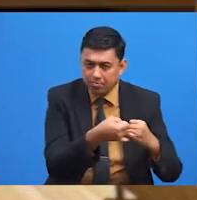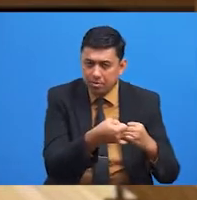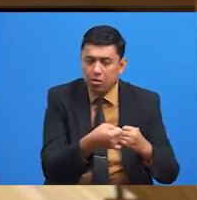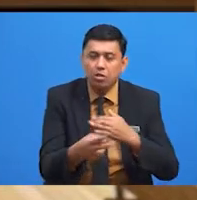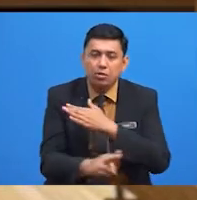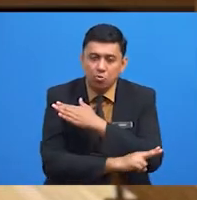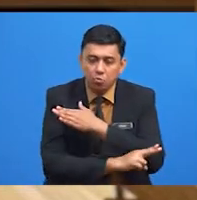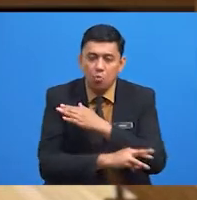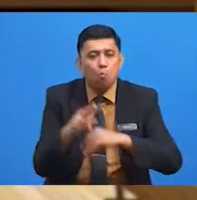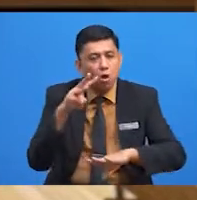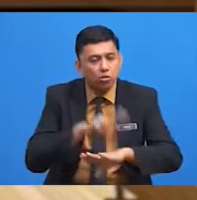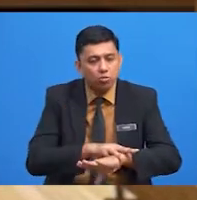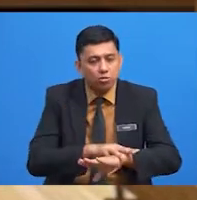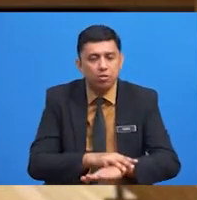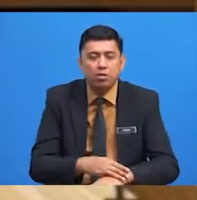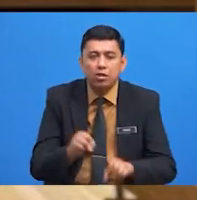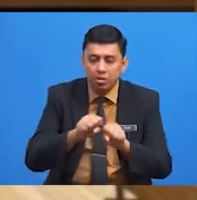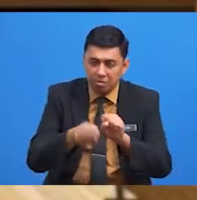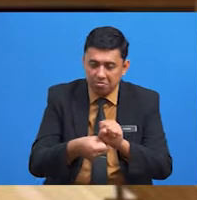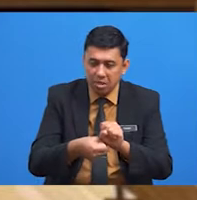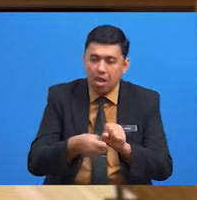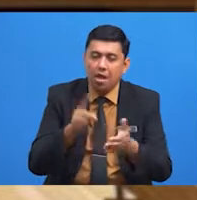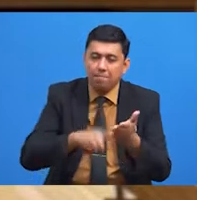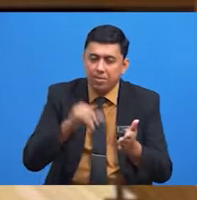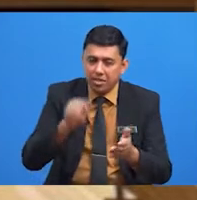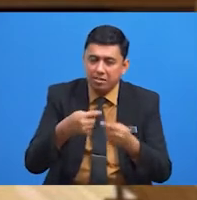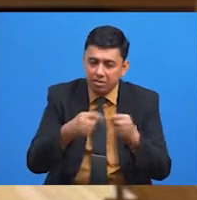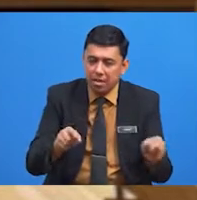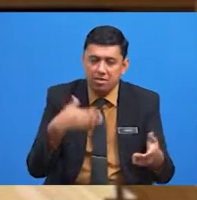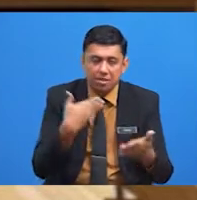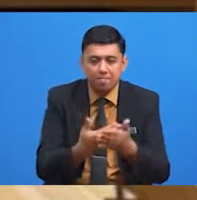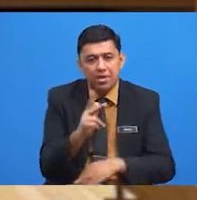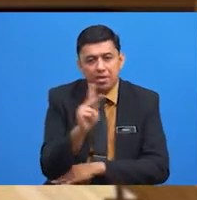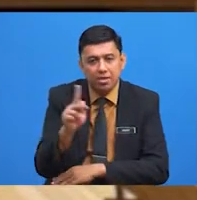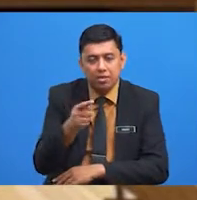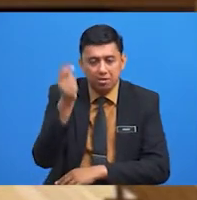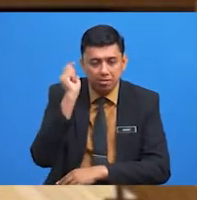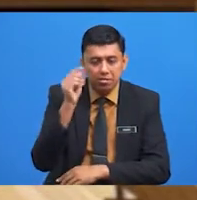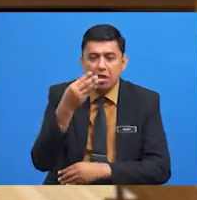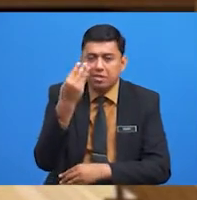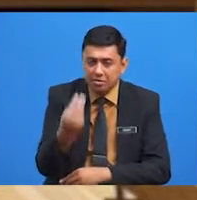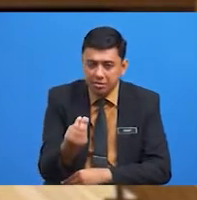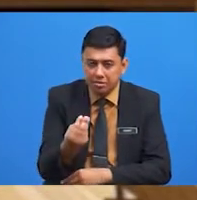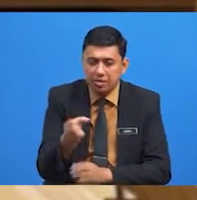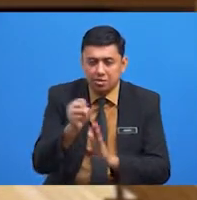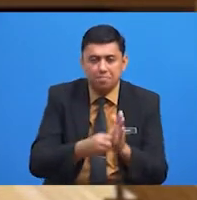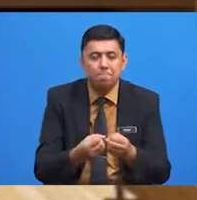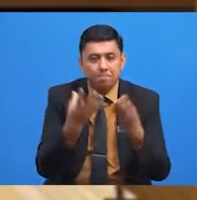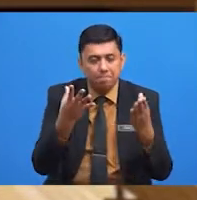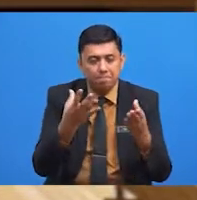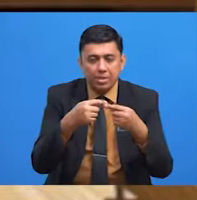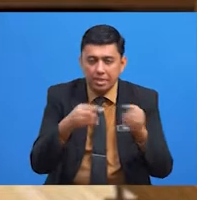hukum waktu. Semoga apa yang telah saya sampaikan tadi, sedikit sebanyak, telah